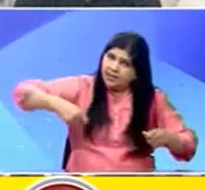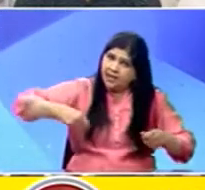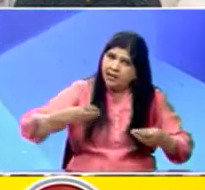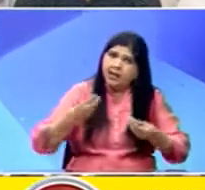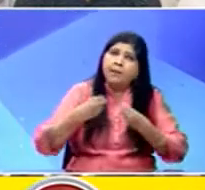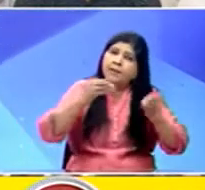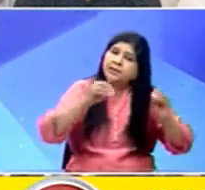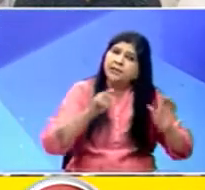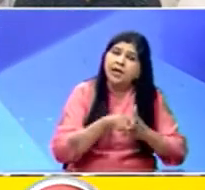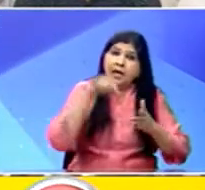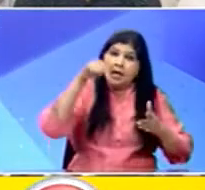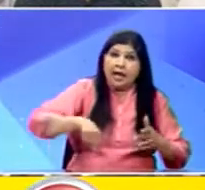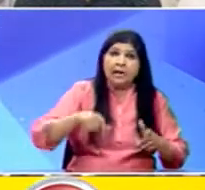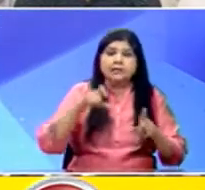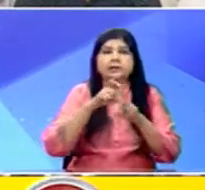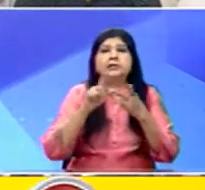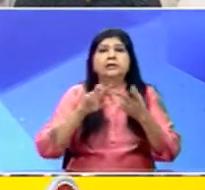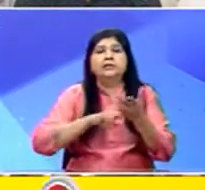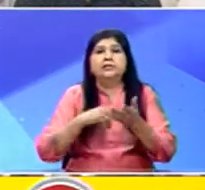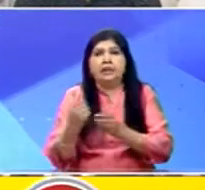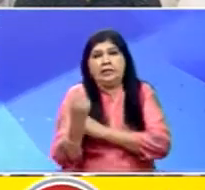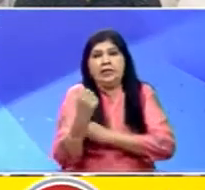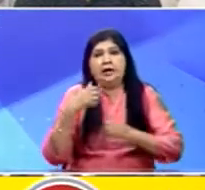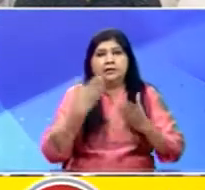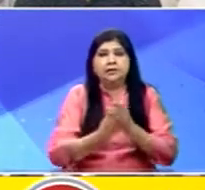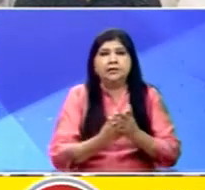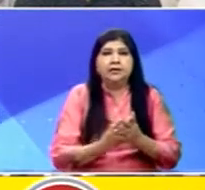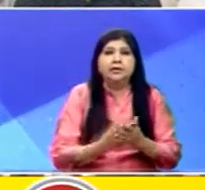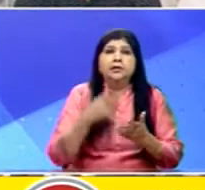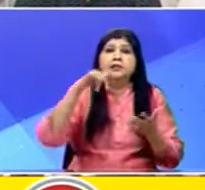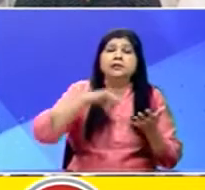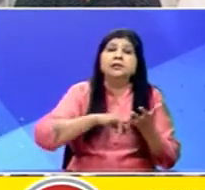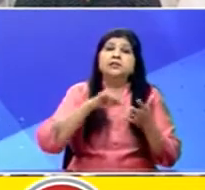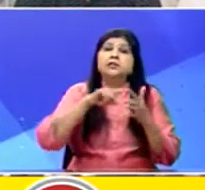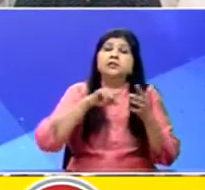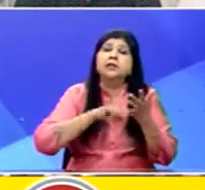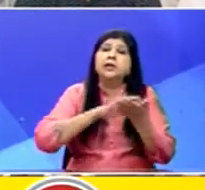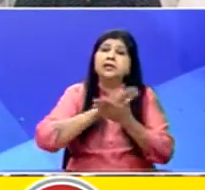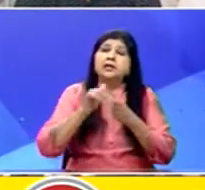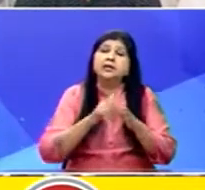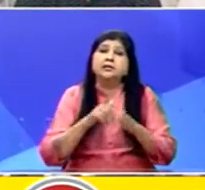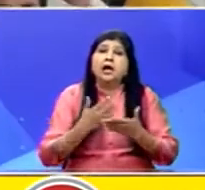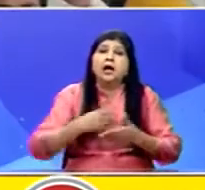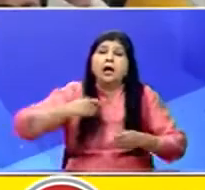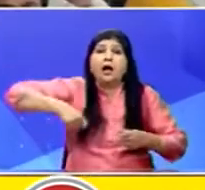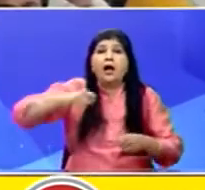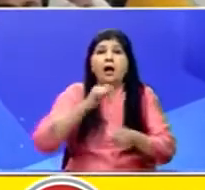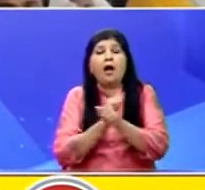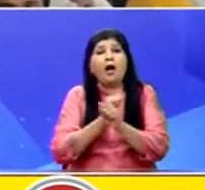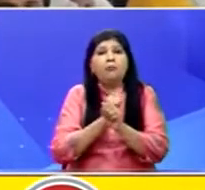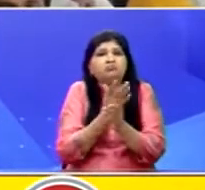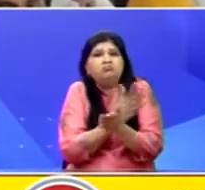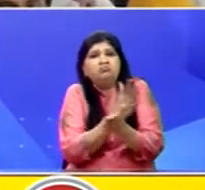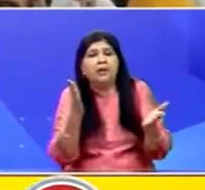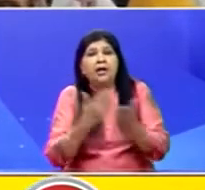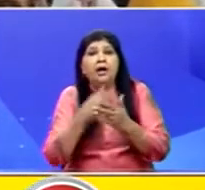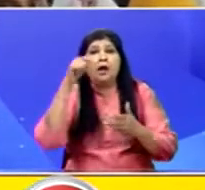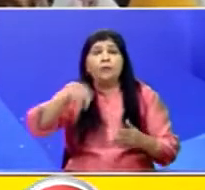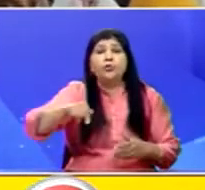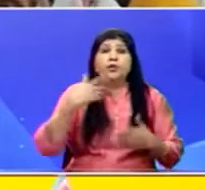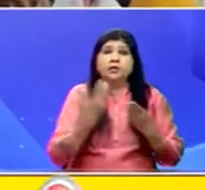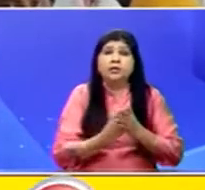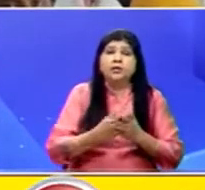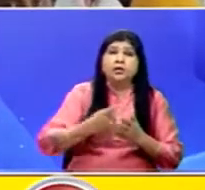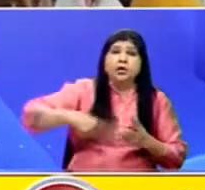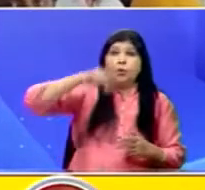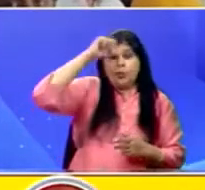आज डिजिटल इंडिया की ताकत से सेठा सिंह जी का काम इतना बढ़ चुका है कि अब उन्हें